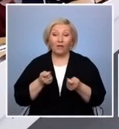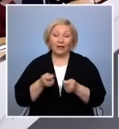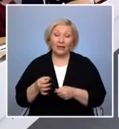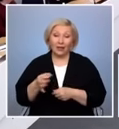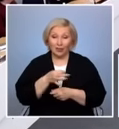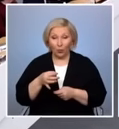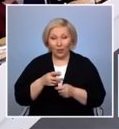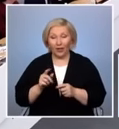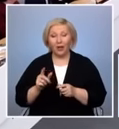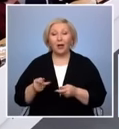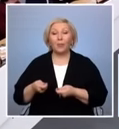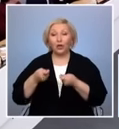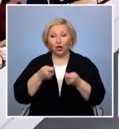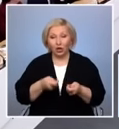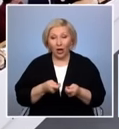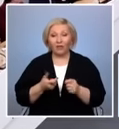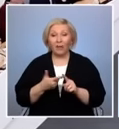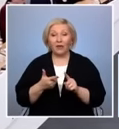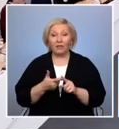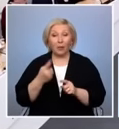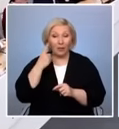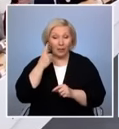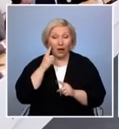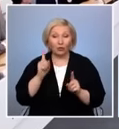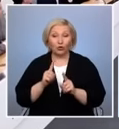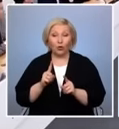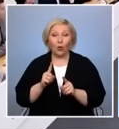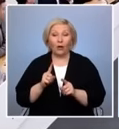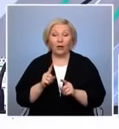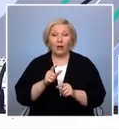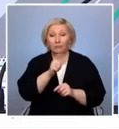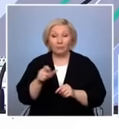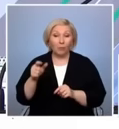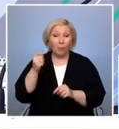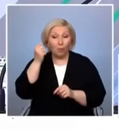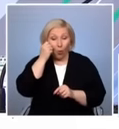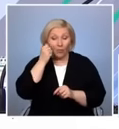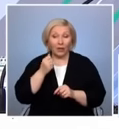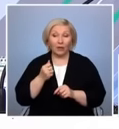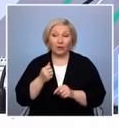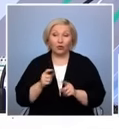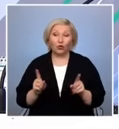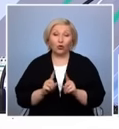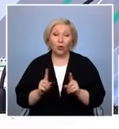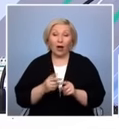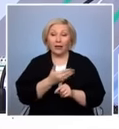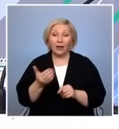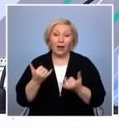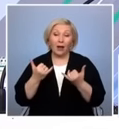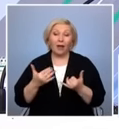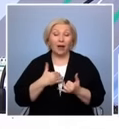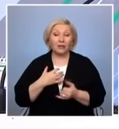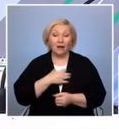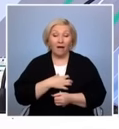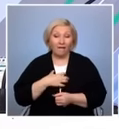посвящена, естественно, специальной военной операции. Хабиров в минувший понедельник внезапно выехал в зону боевых действий. Настолько внезапно,